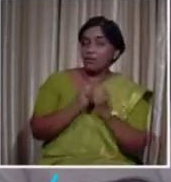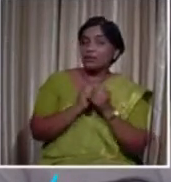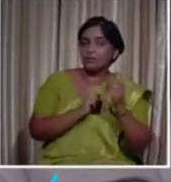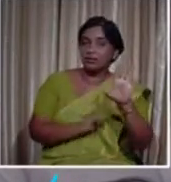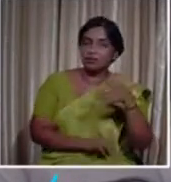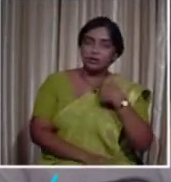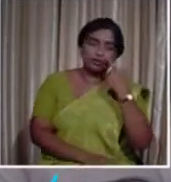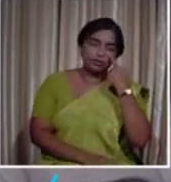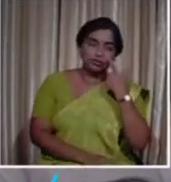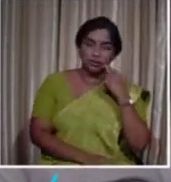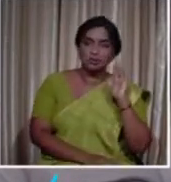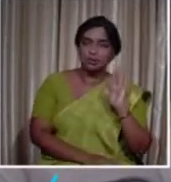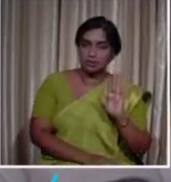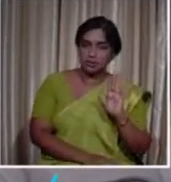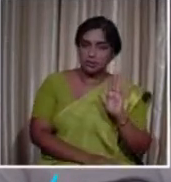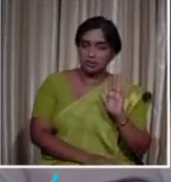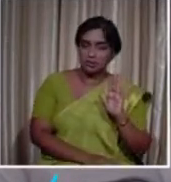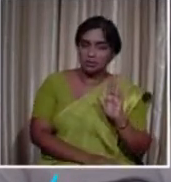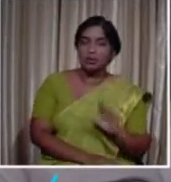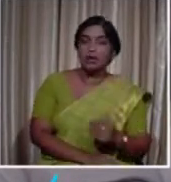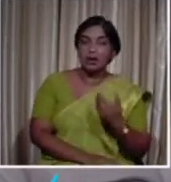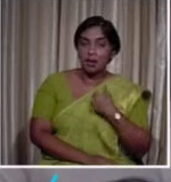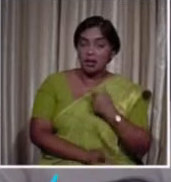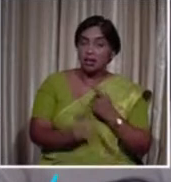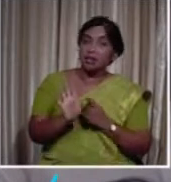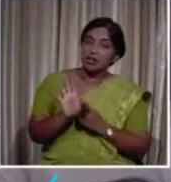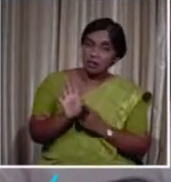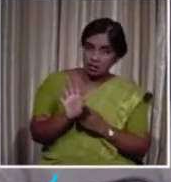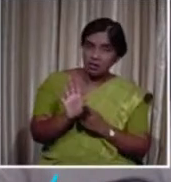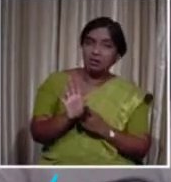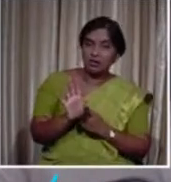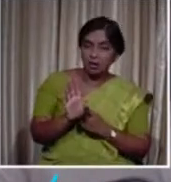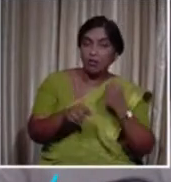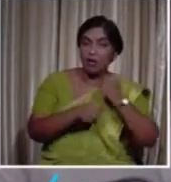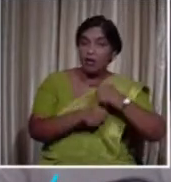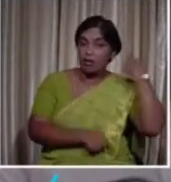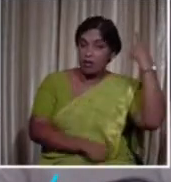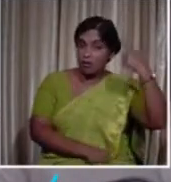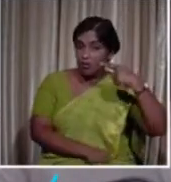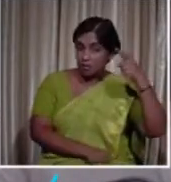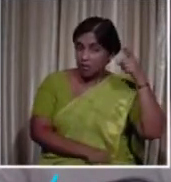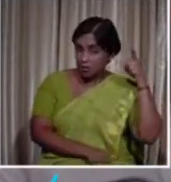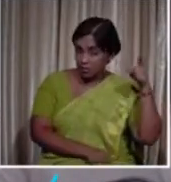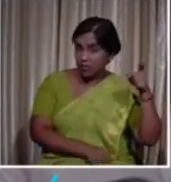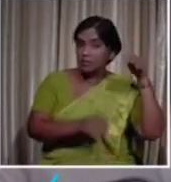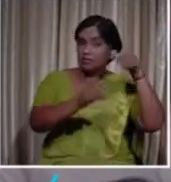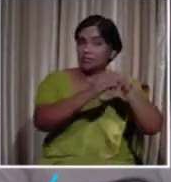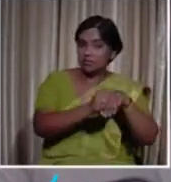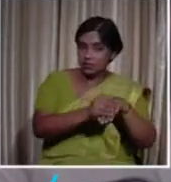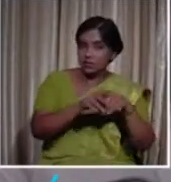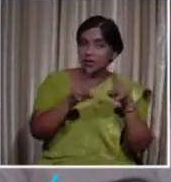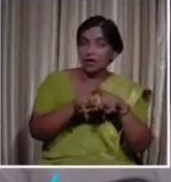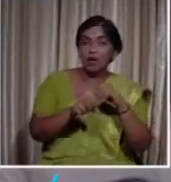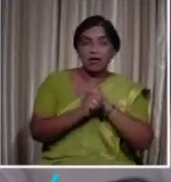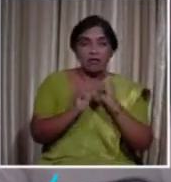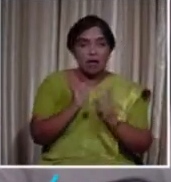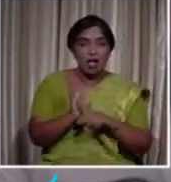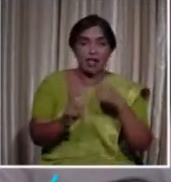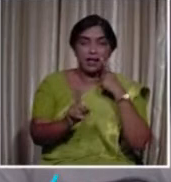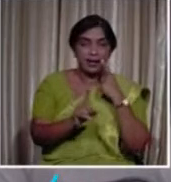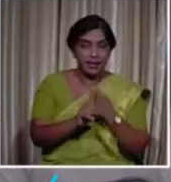ගැන මම කනගාටු වෙනවා අපේ තරුණයන් අද ගෝල් ස්පේස් පිටියේ ඒ වගේම ගාල්ල